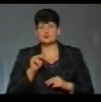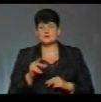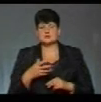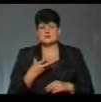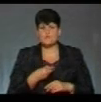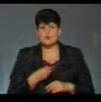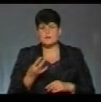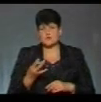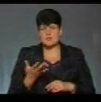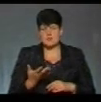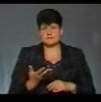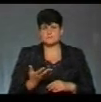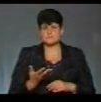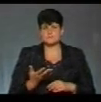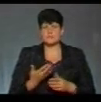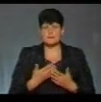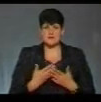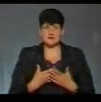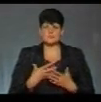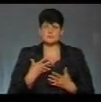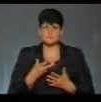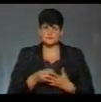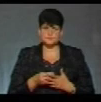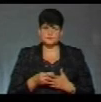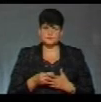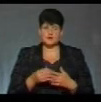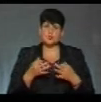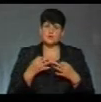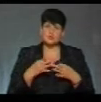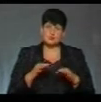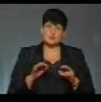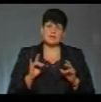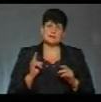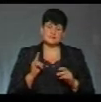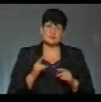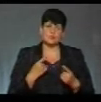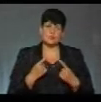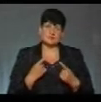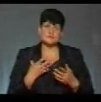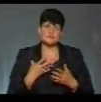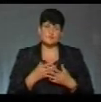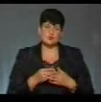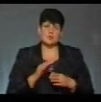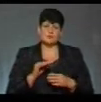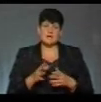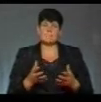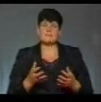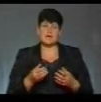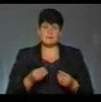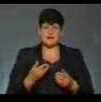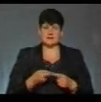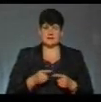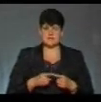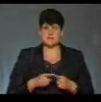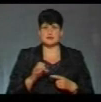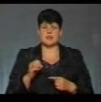потреби прикладом власним, так? Дозволяти дитині висловлювати свої емоції і приймати ці емоції.